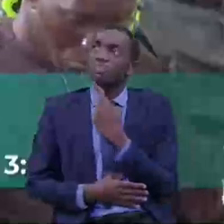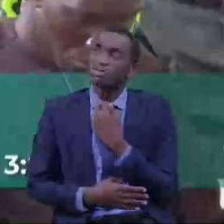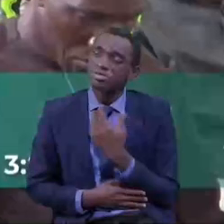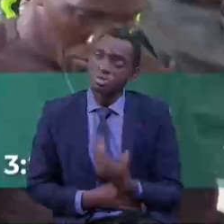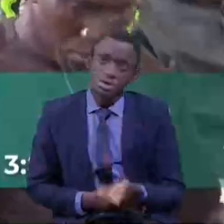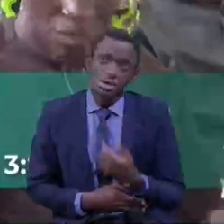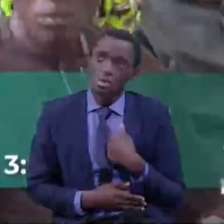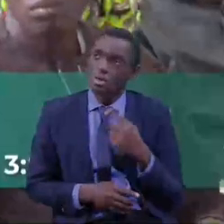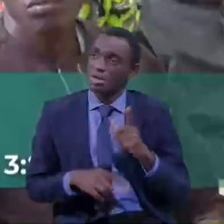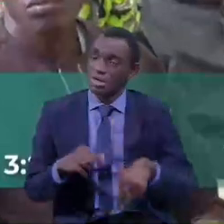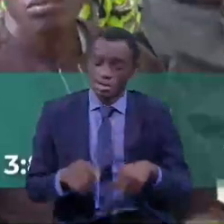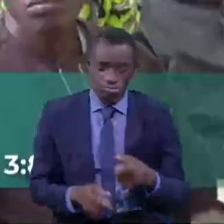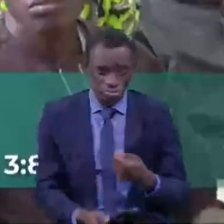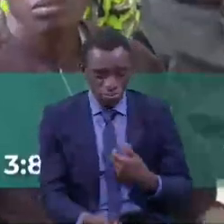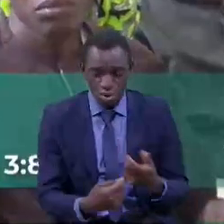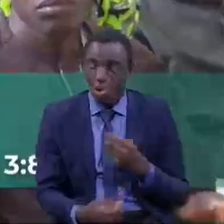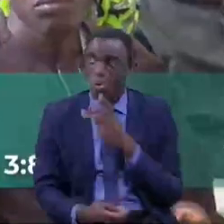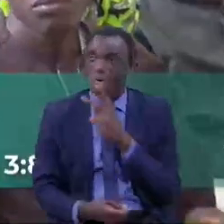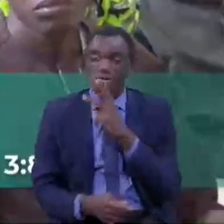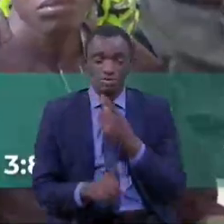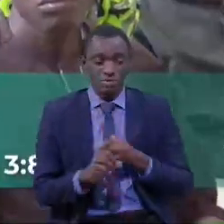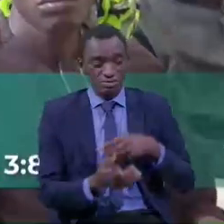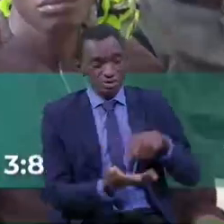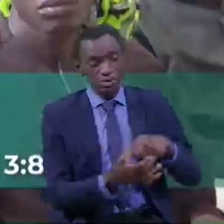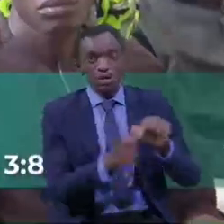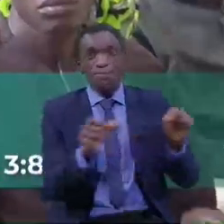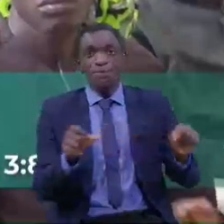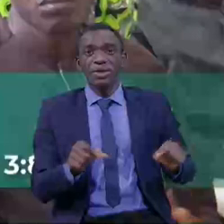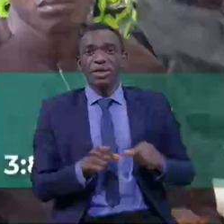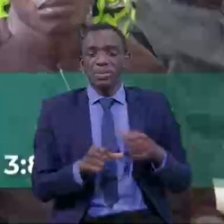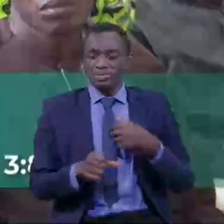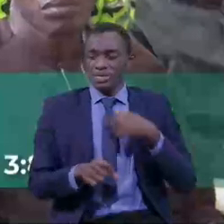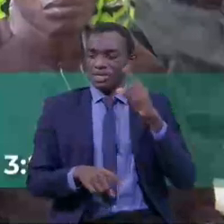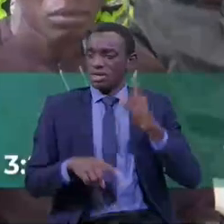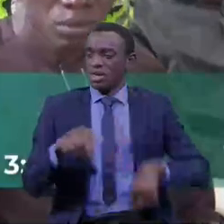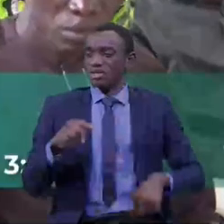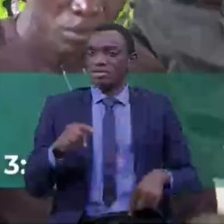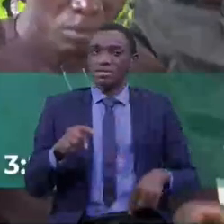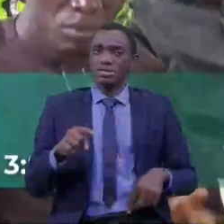Je ne peux pas creuser l'eau du rocher.